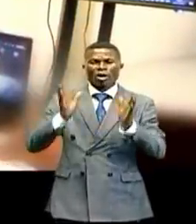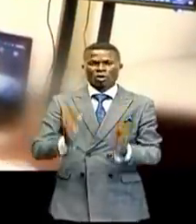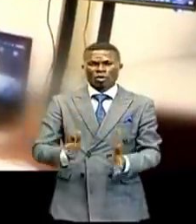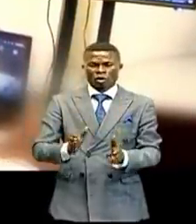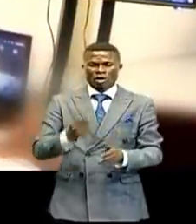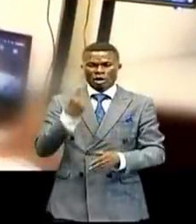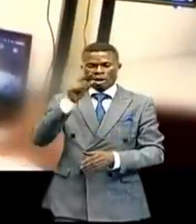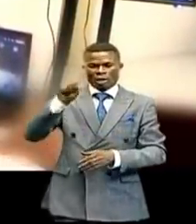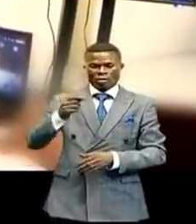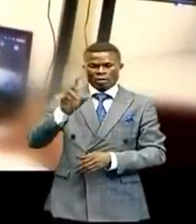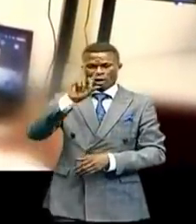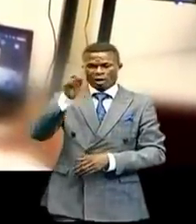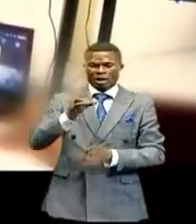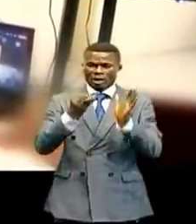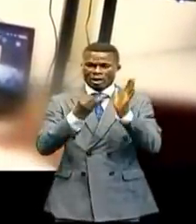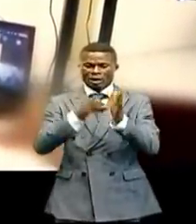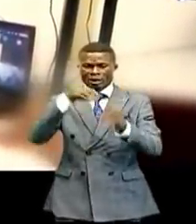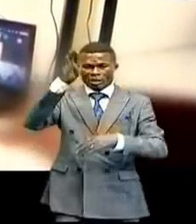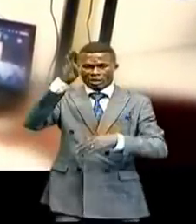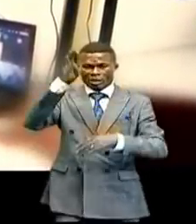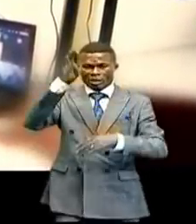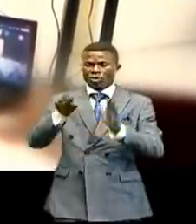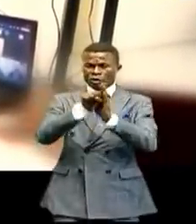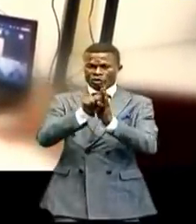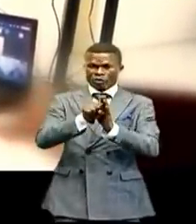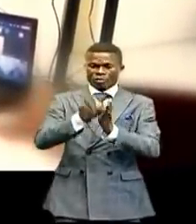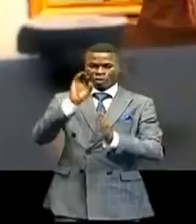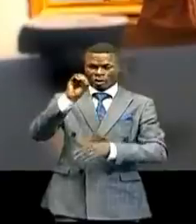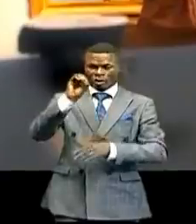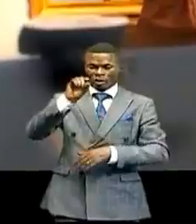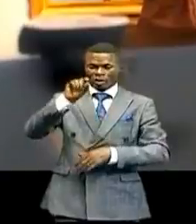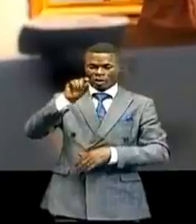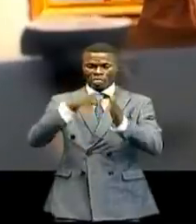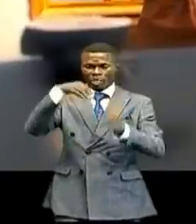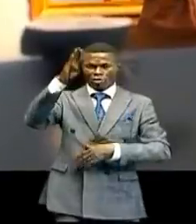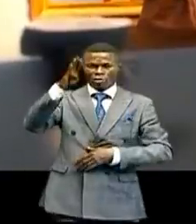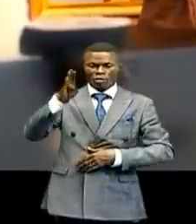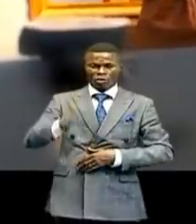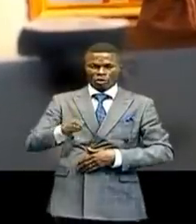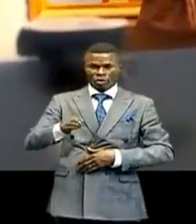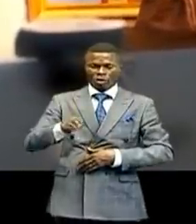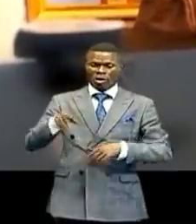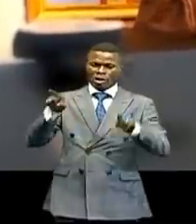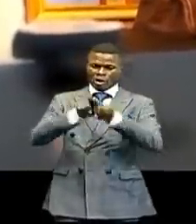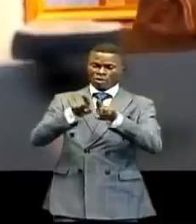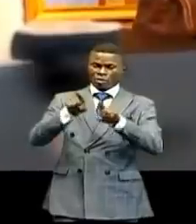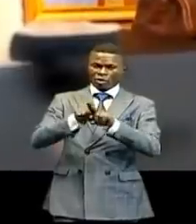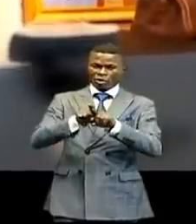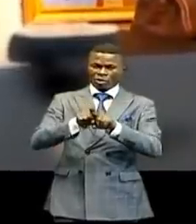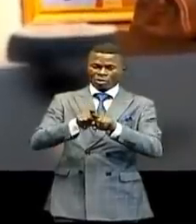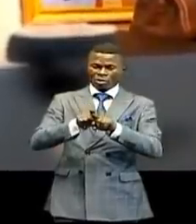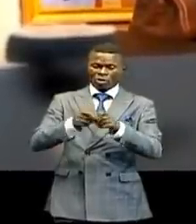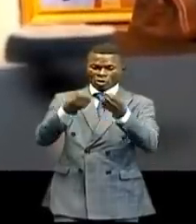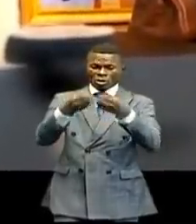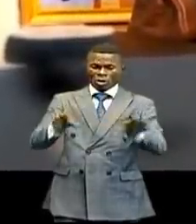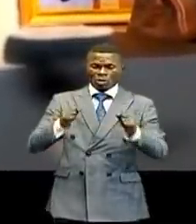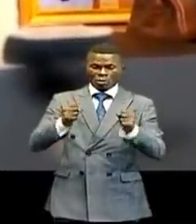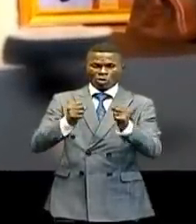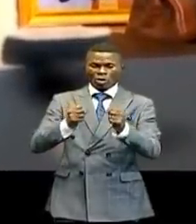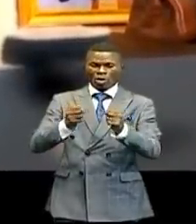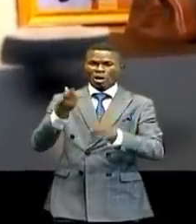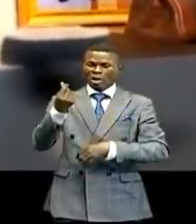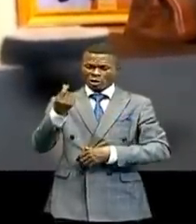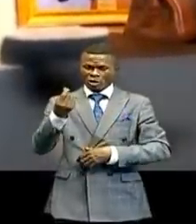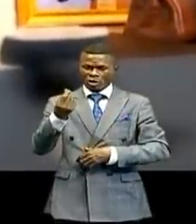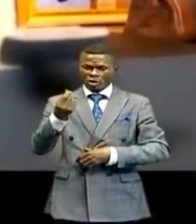n'est que de 1,37% à l'indicatif et de 0,9% au parallèle, contre une perte de pouvoir d'achat de la